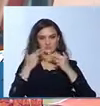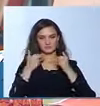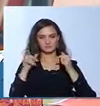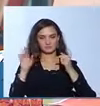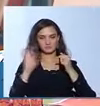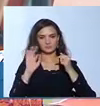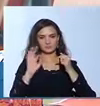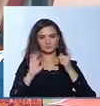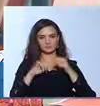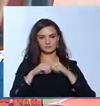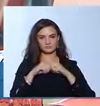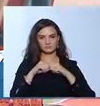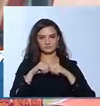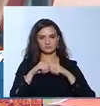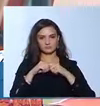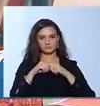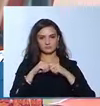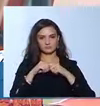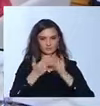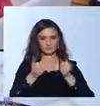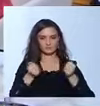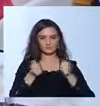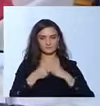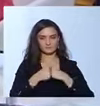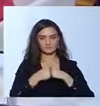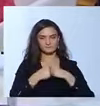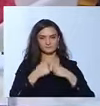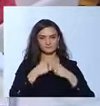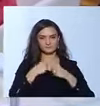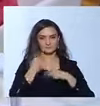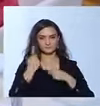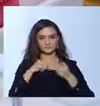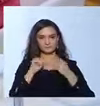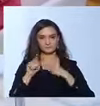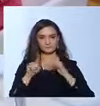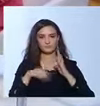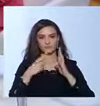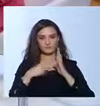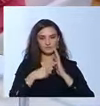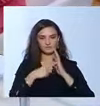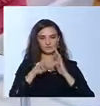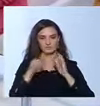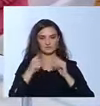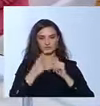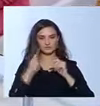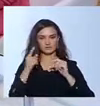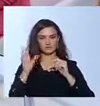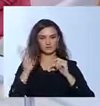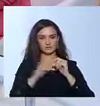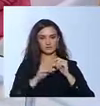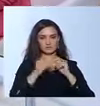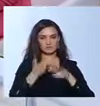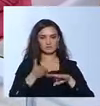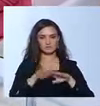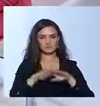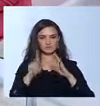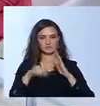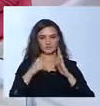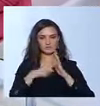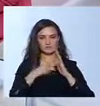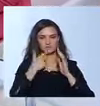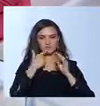რეგულარული და ესთეტიკური რა თქმა უნდა კომპონენტი. მე დაუბრუნდები შეკითხვებს და ერთ-ერთი ყველაზე წავე შეკითხვა,